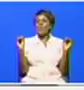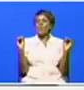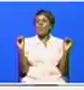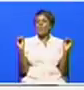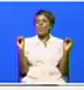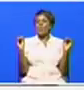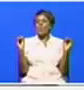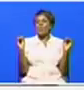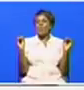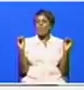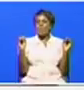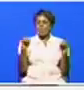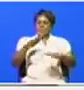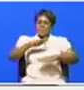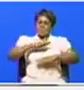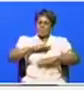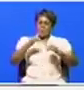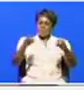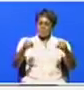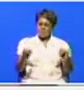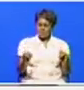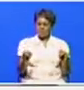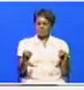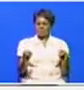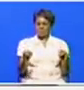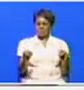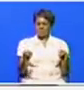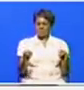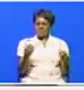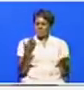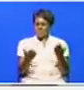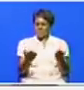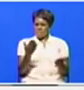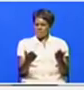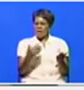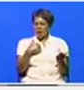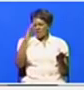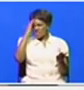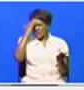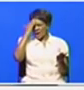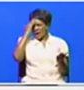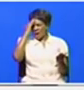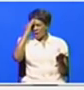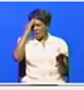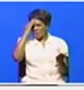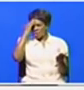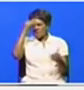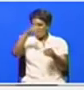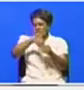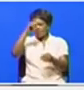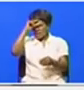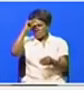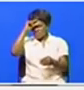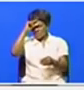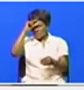hatua zinazoridhisha zinachukuliwa, basi kuna walakini katika governance